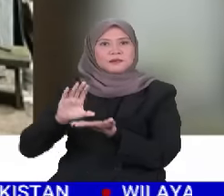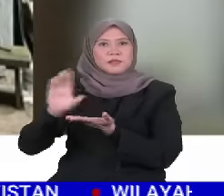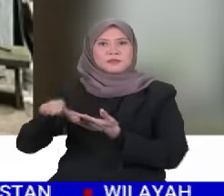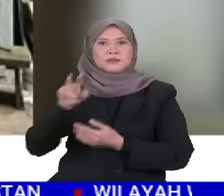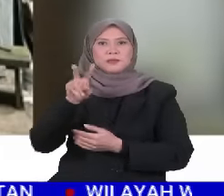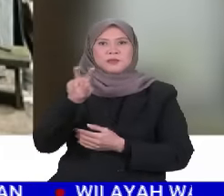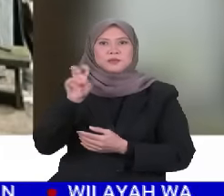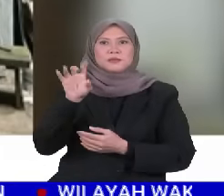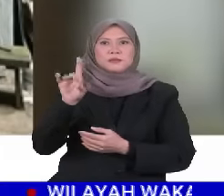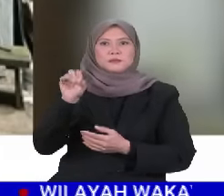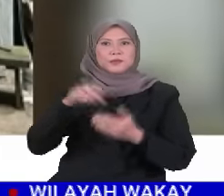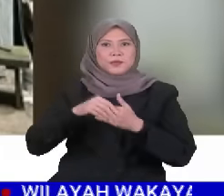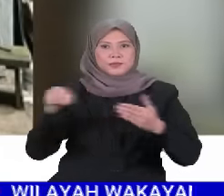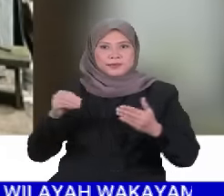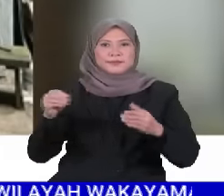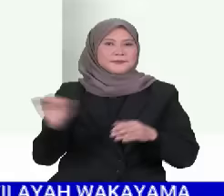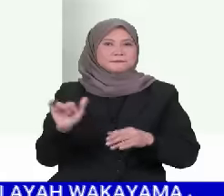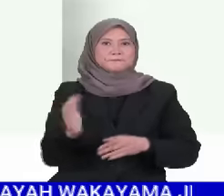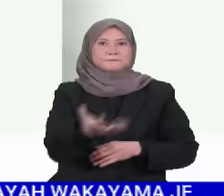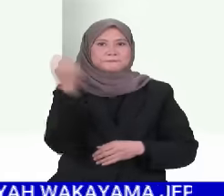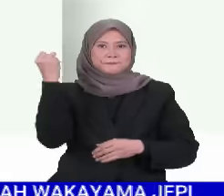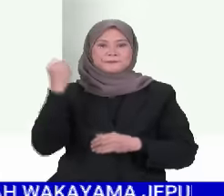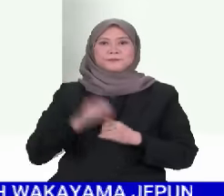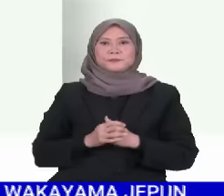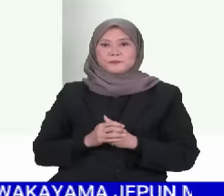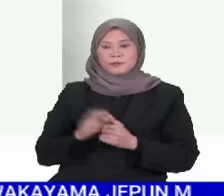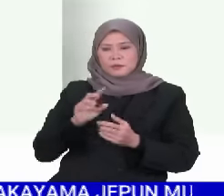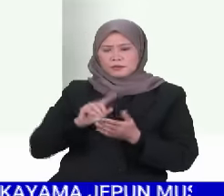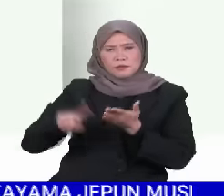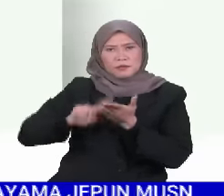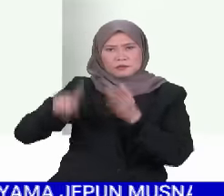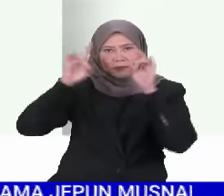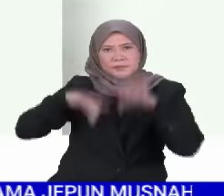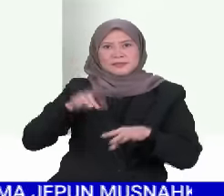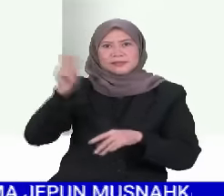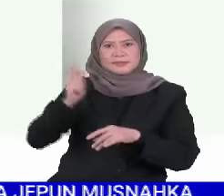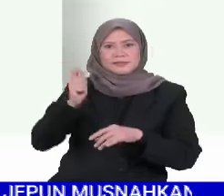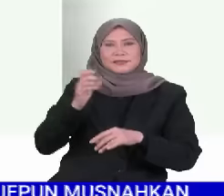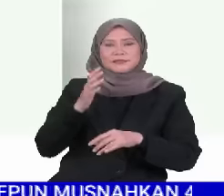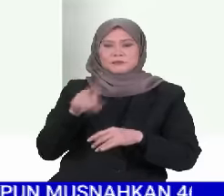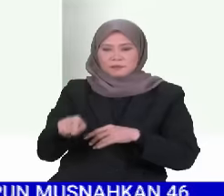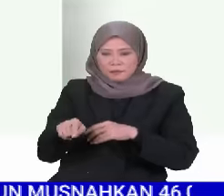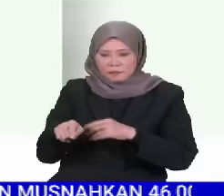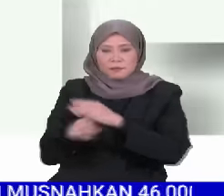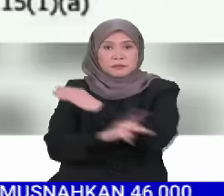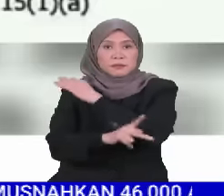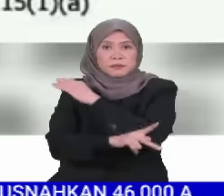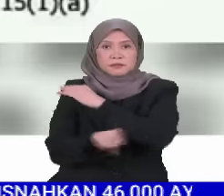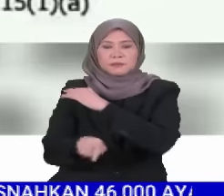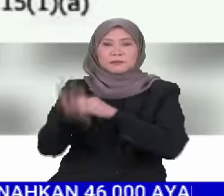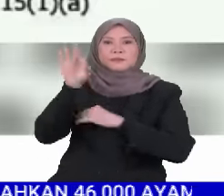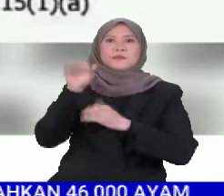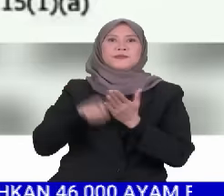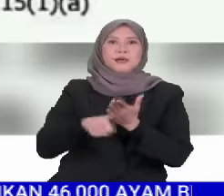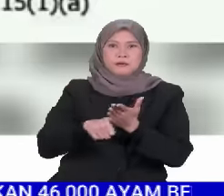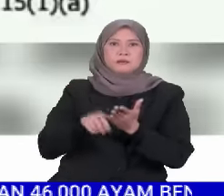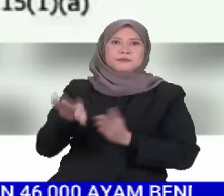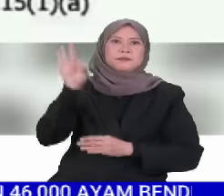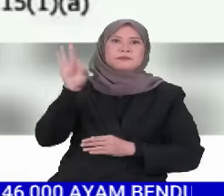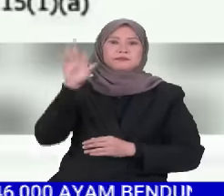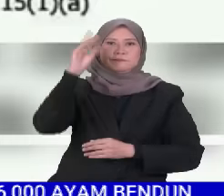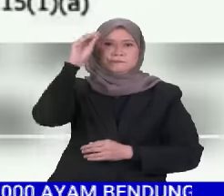mencapai 280 Ringgit turut disita saringan Yuri mendapati 5 daripada suspek positif dadah jenis morfin